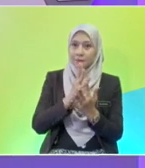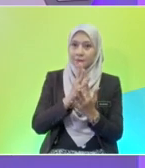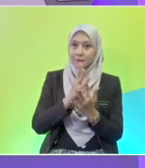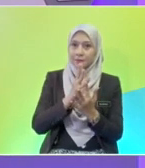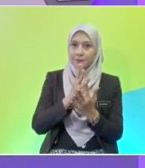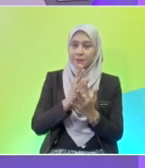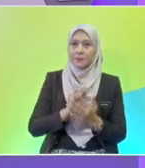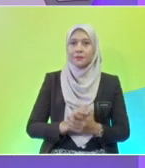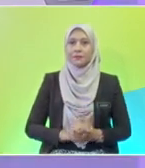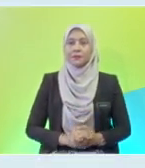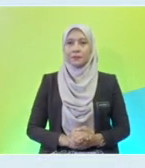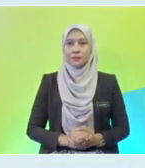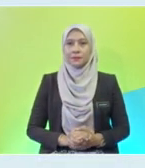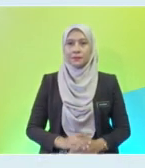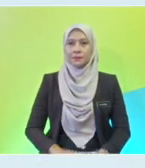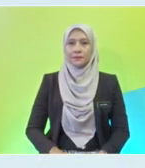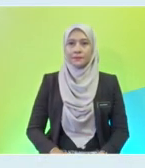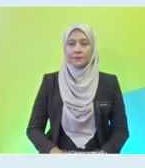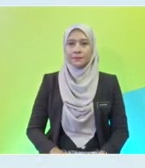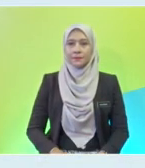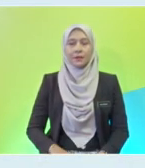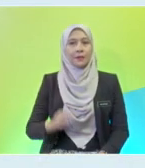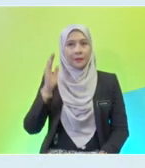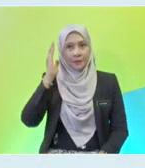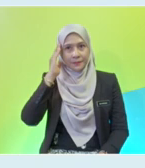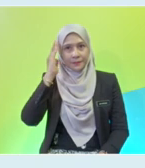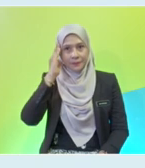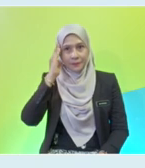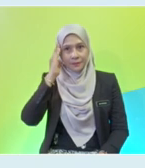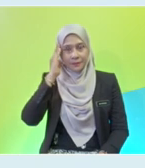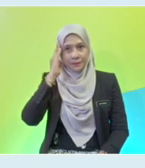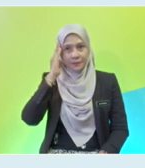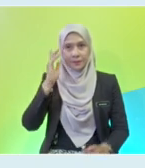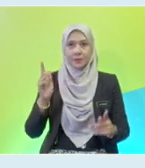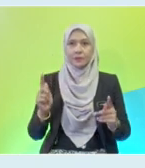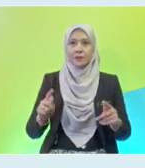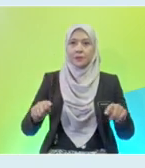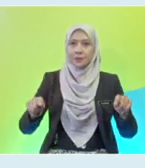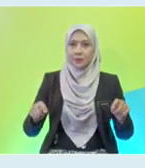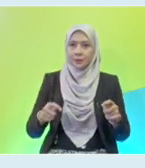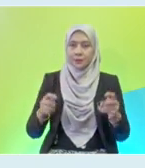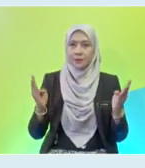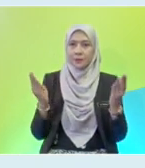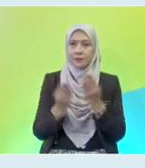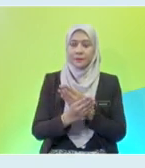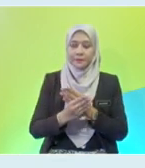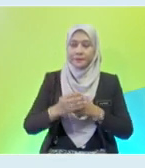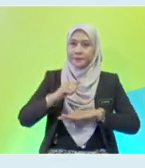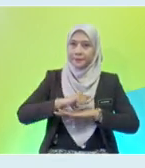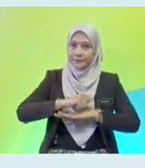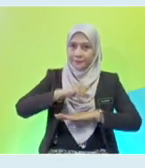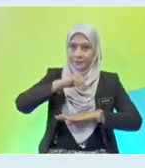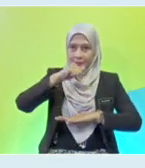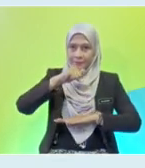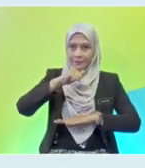tidak balas antara isi dan Alkali atau b jadi dalam pilihan jawaban yang diberi kita Carilah